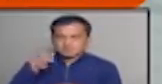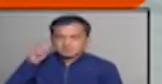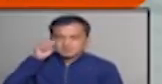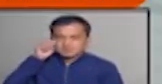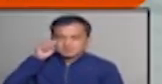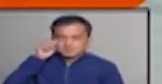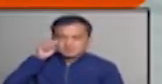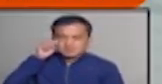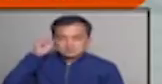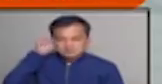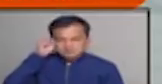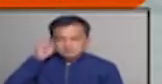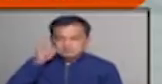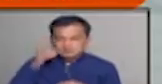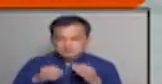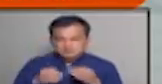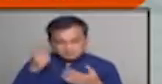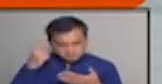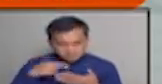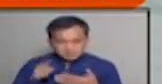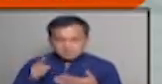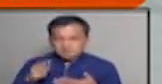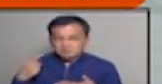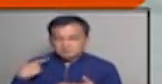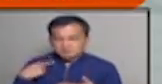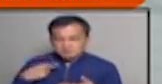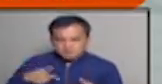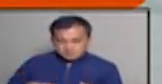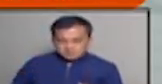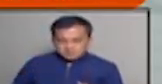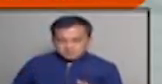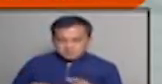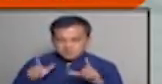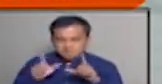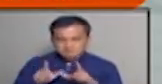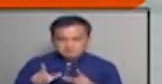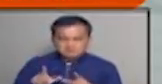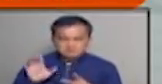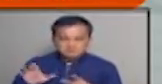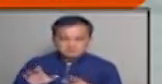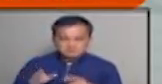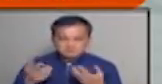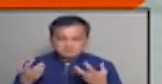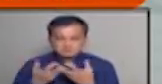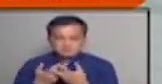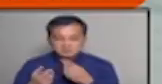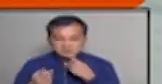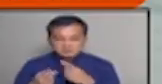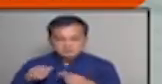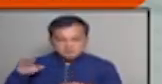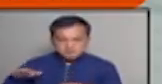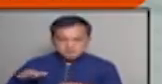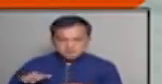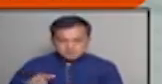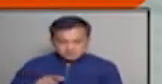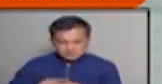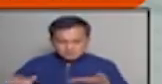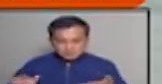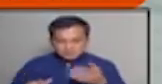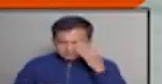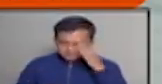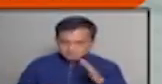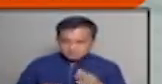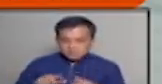Fer Santiago. Kapag na-verify po na meron po siyang baril na nakalisensya sa kanya na tumutugma sa sinasabi ng bata na isang revolver, hindi lang niya